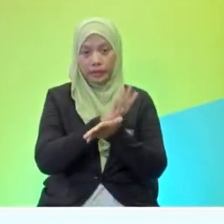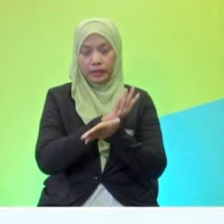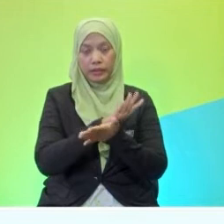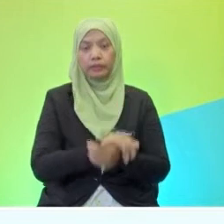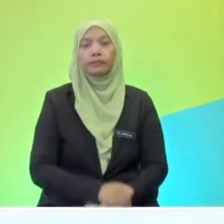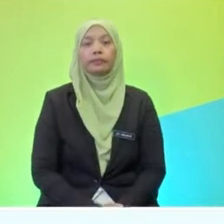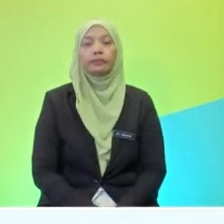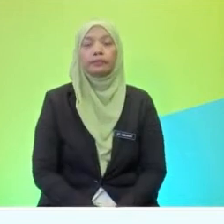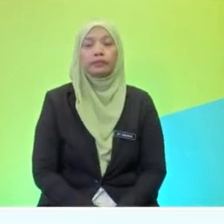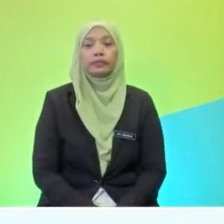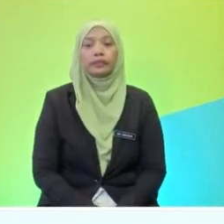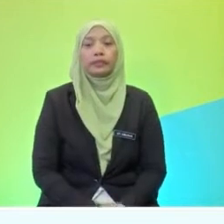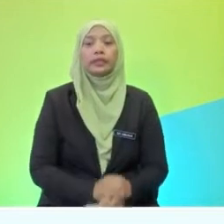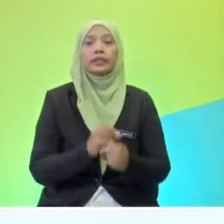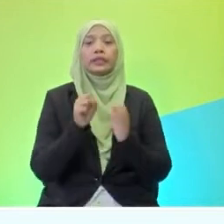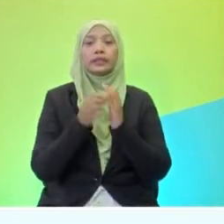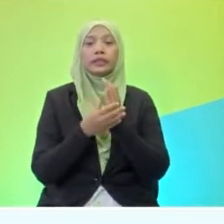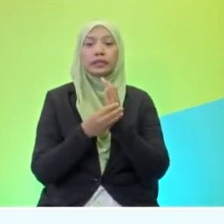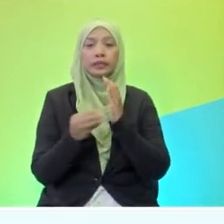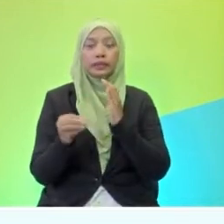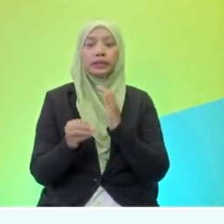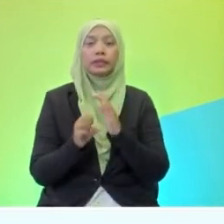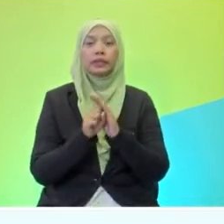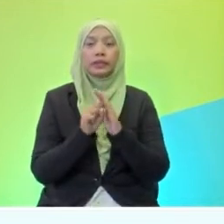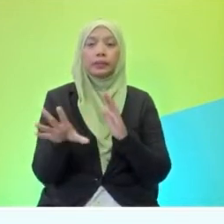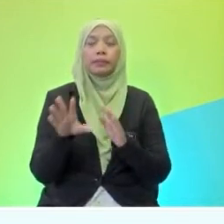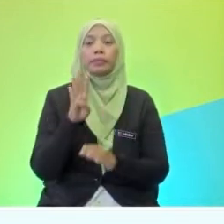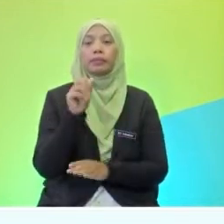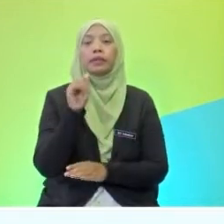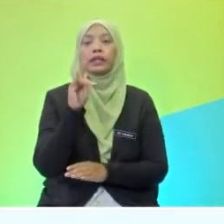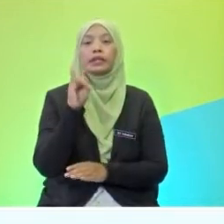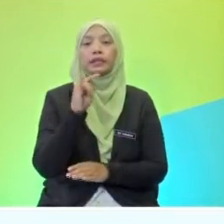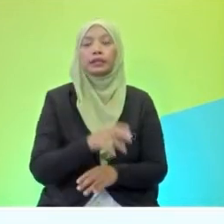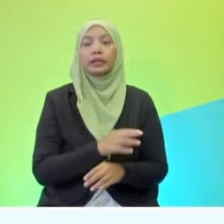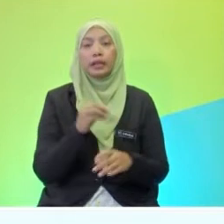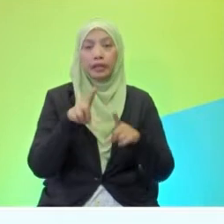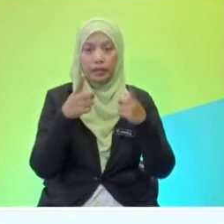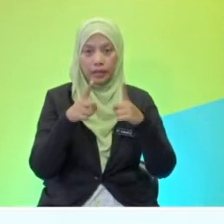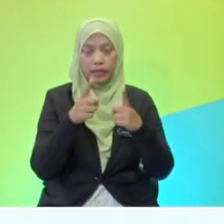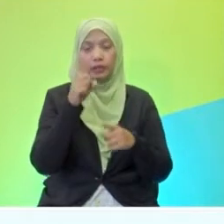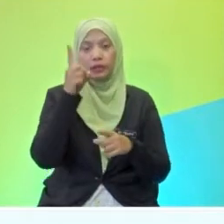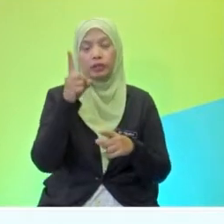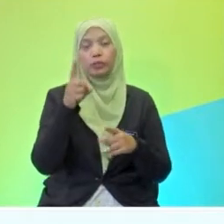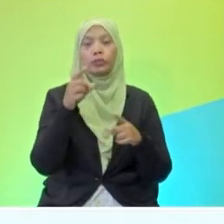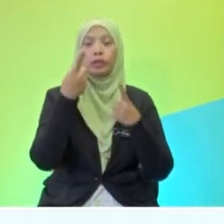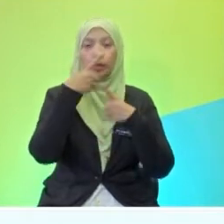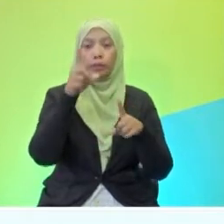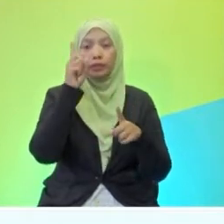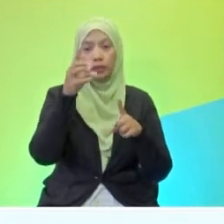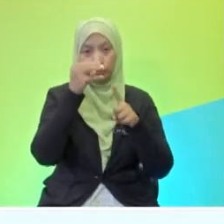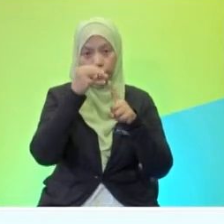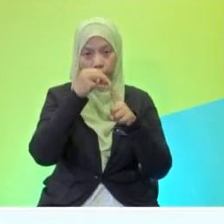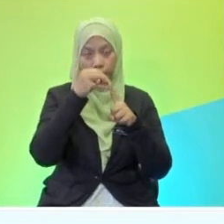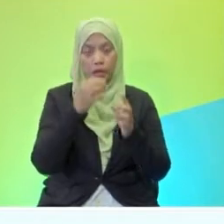itu membawa kepada empat mata satu jawaban satu markah Oke penerangan